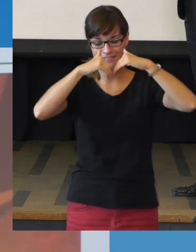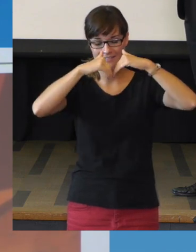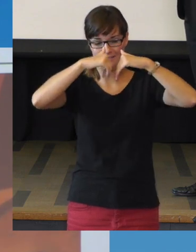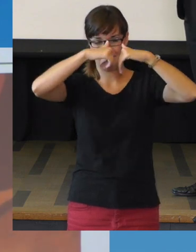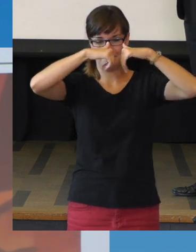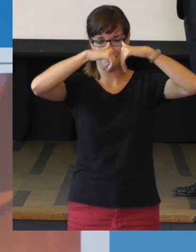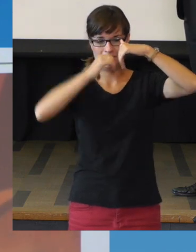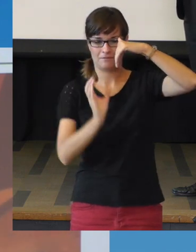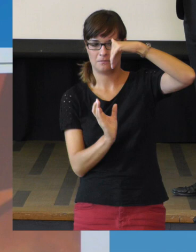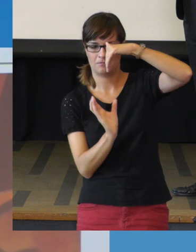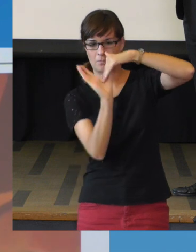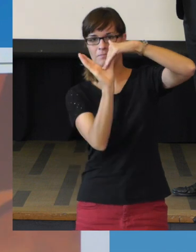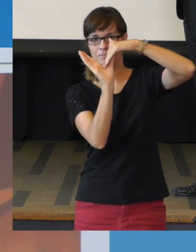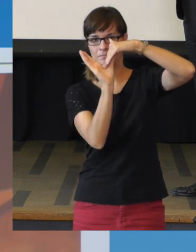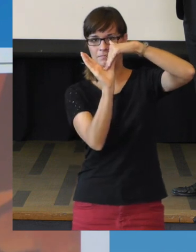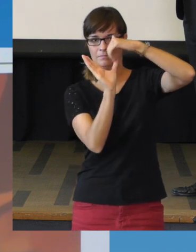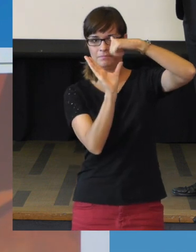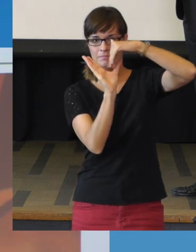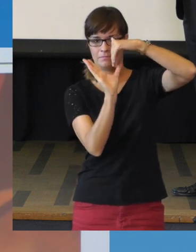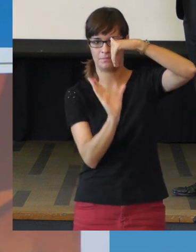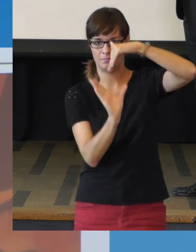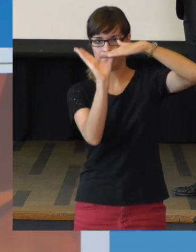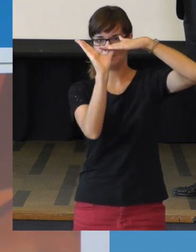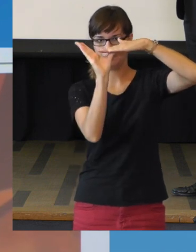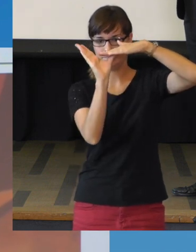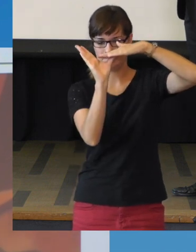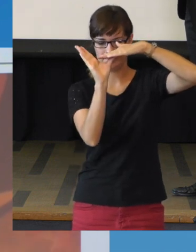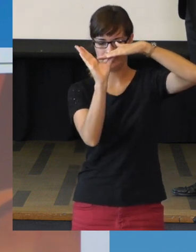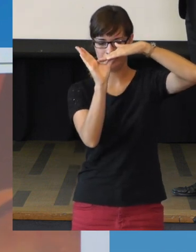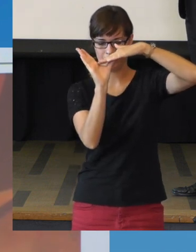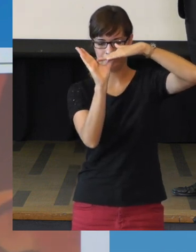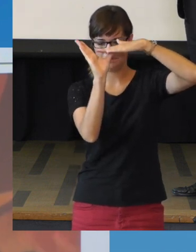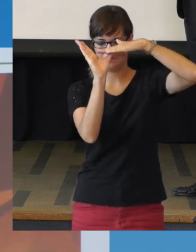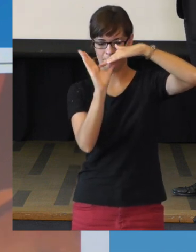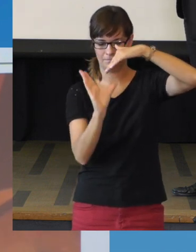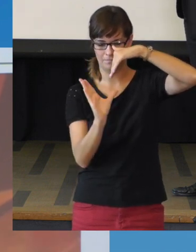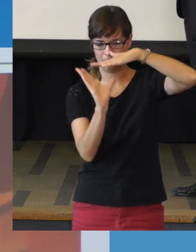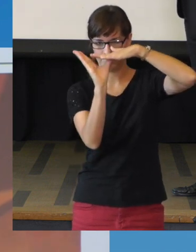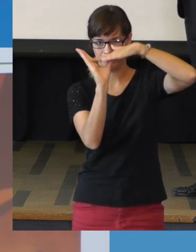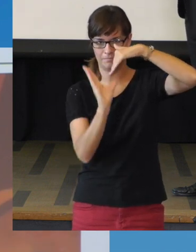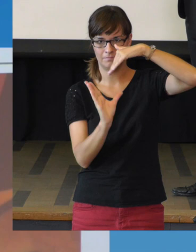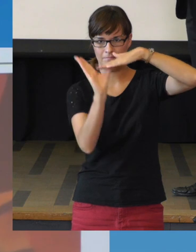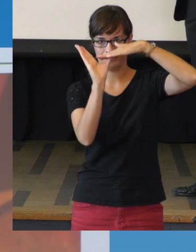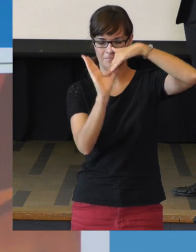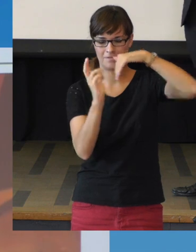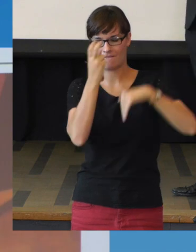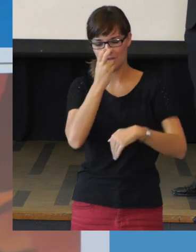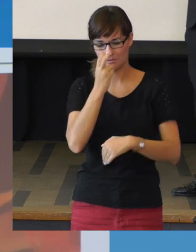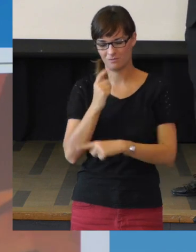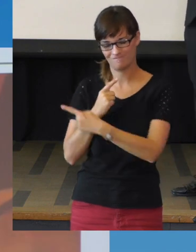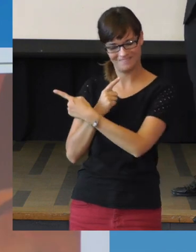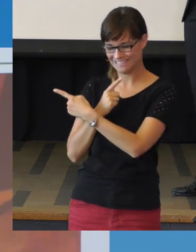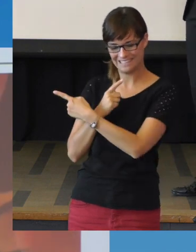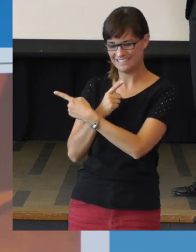Segel mit den beiden hier Armen aufzufangen. Und wie hier beim ersten Beispiel dargestellt, funktioniert das nicht